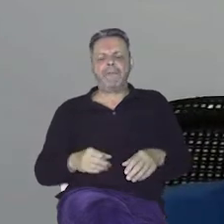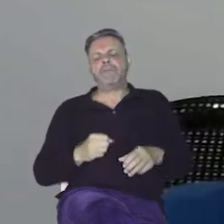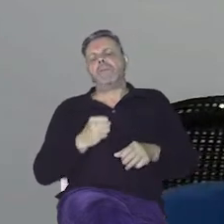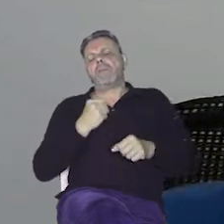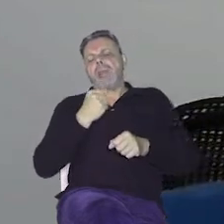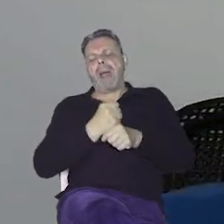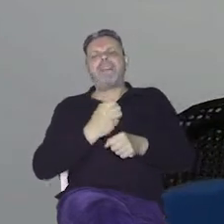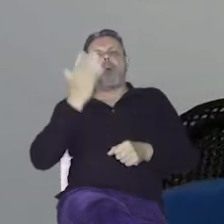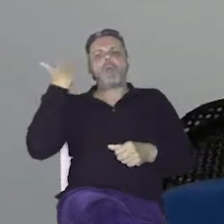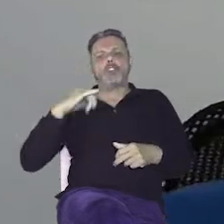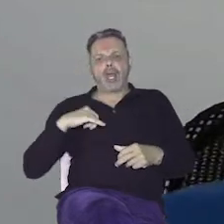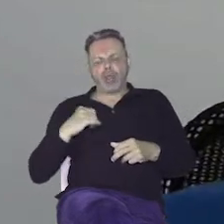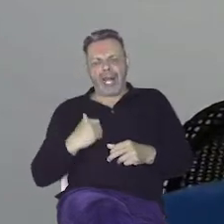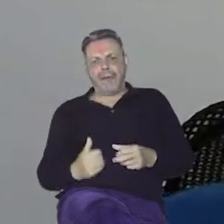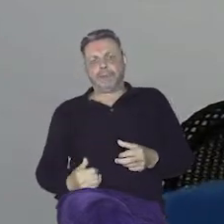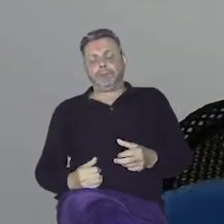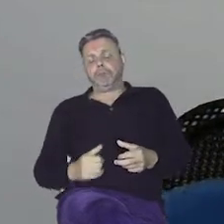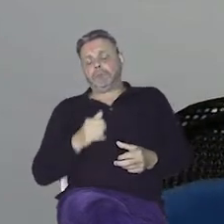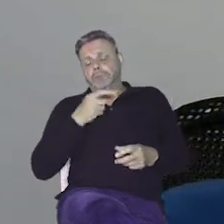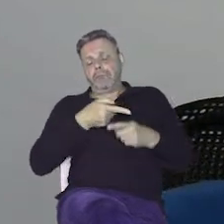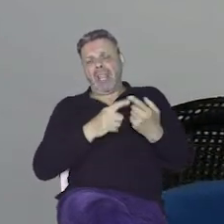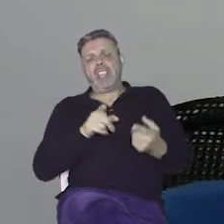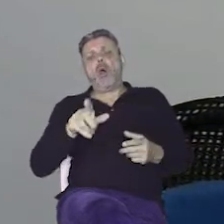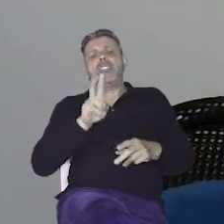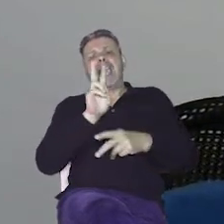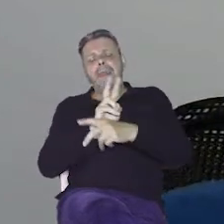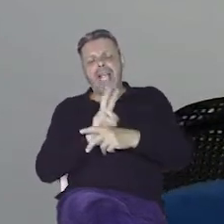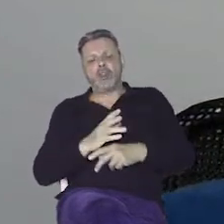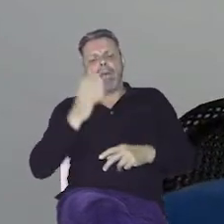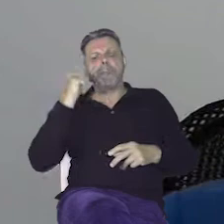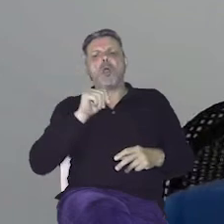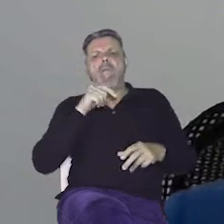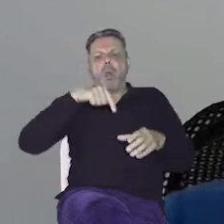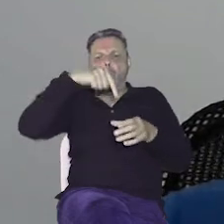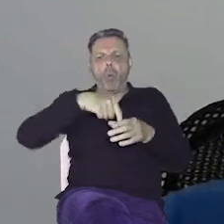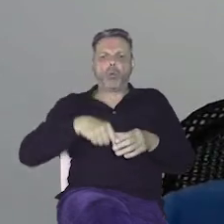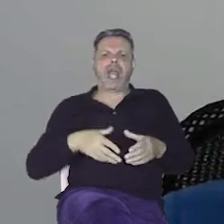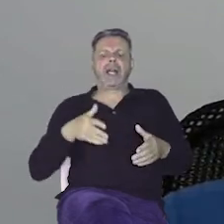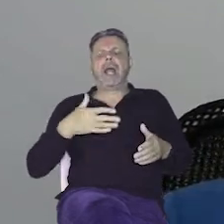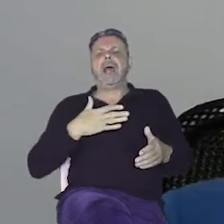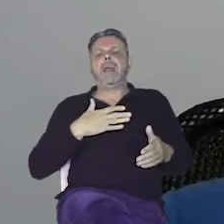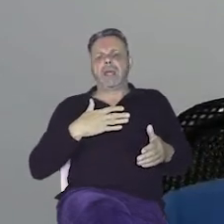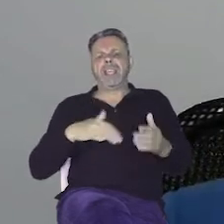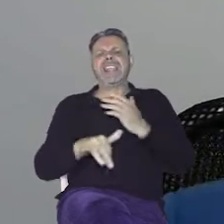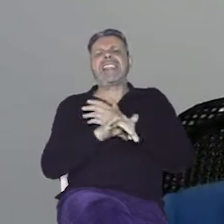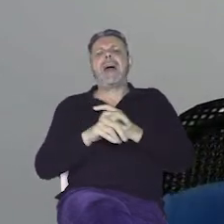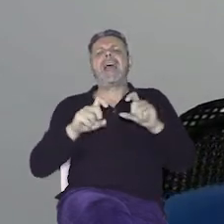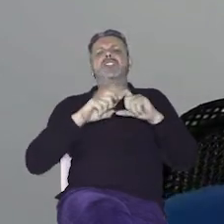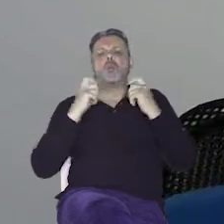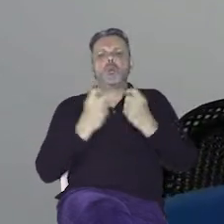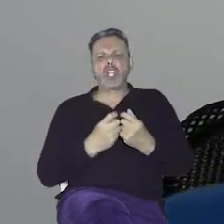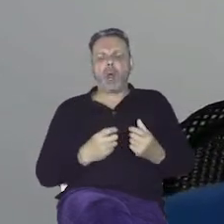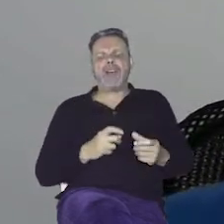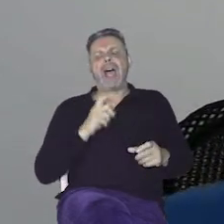prošle godine. Dio od tih nadzora bio je i unutar ovih 11 ustanova. Neki